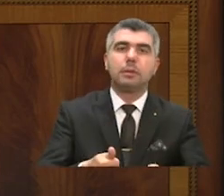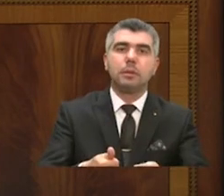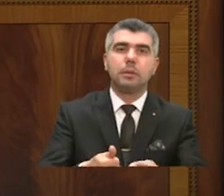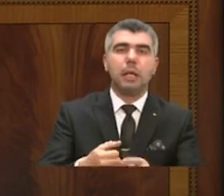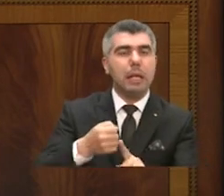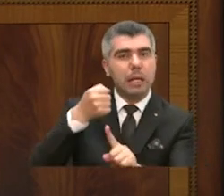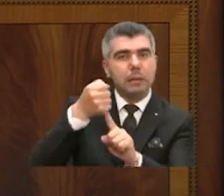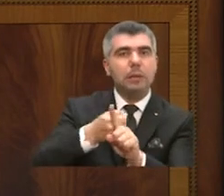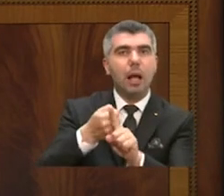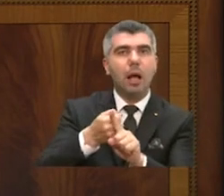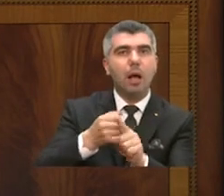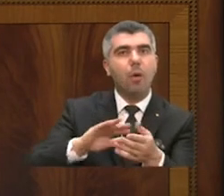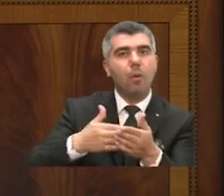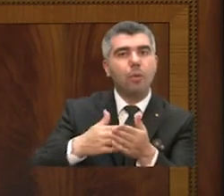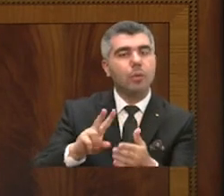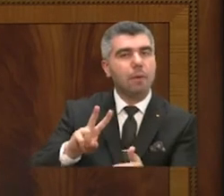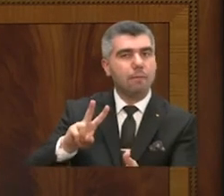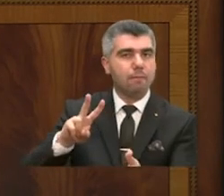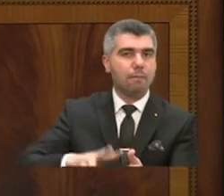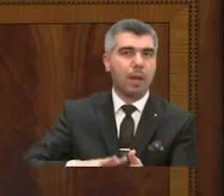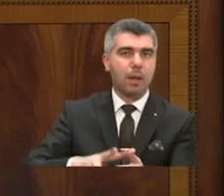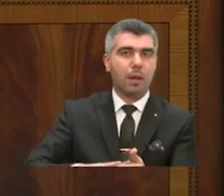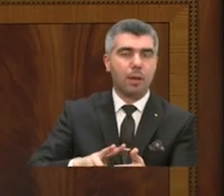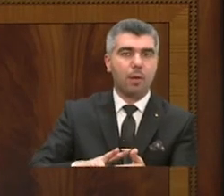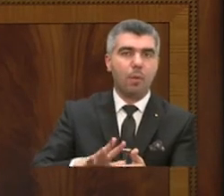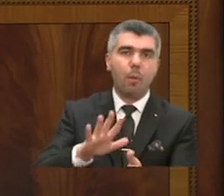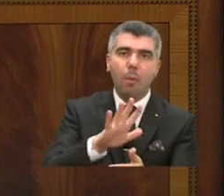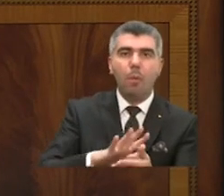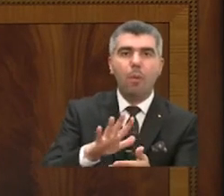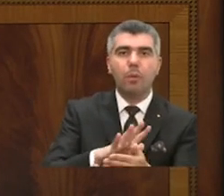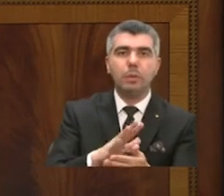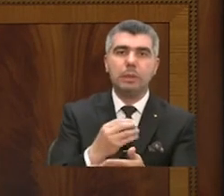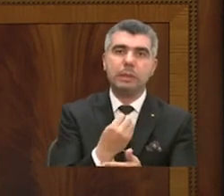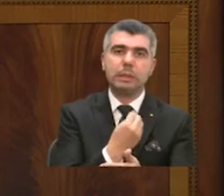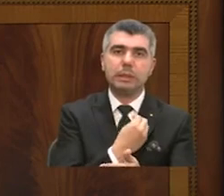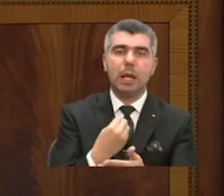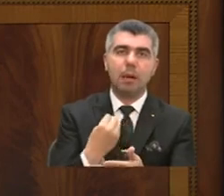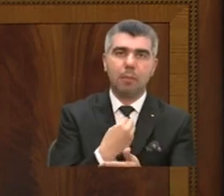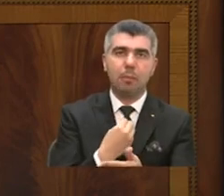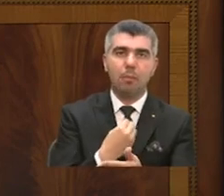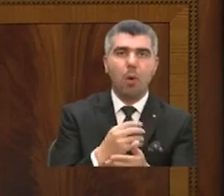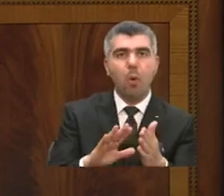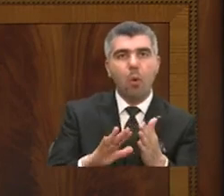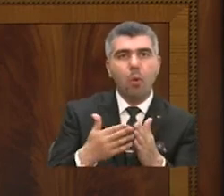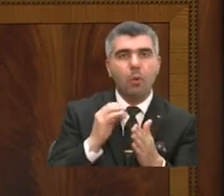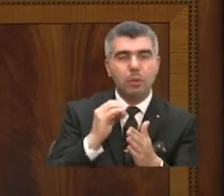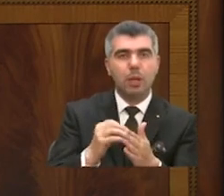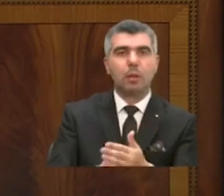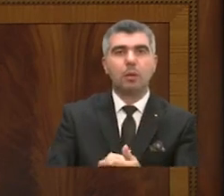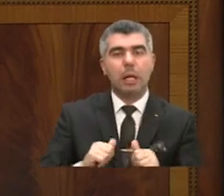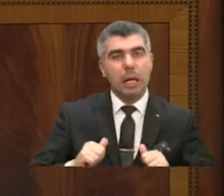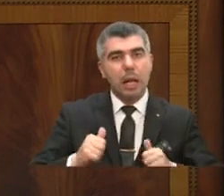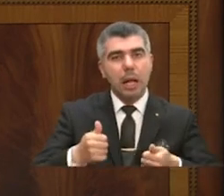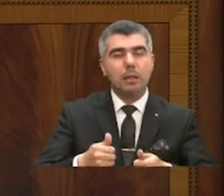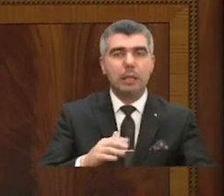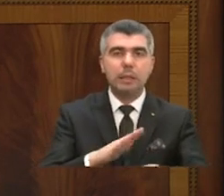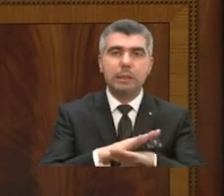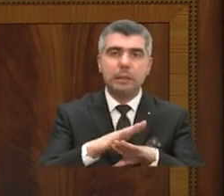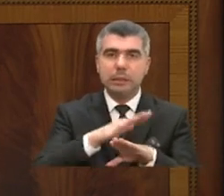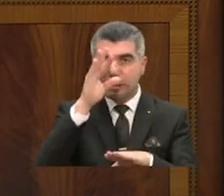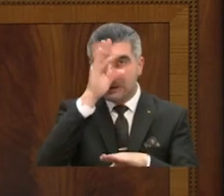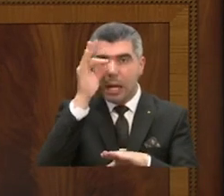إصلاح جوهري وحقيقي للمنظومة الصحية، متسلحين في ذلك بإرادة سياسية